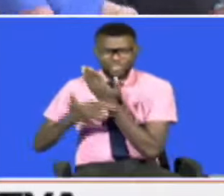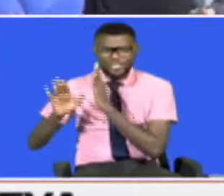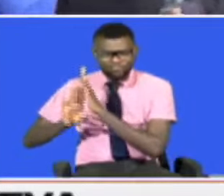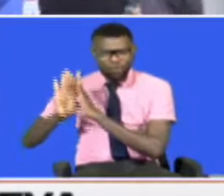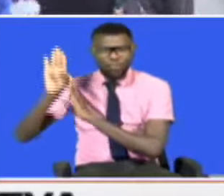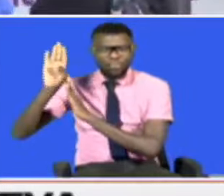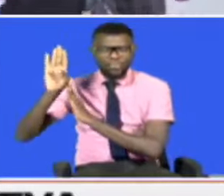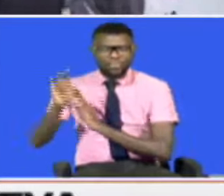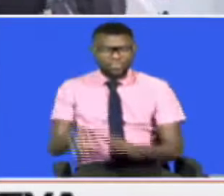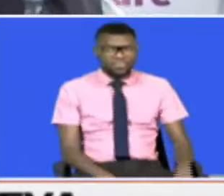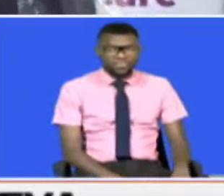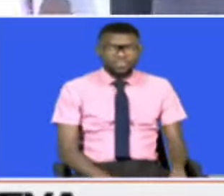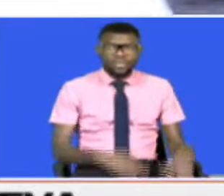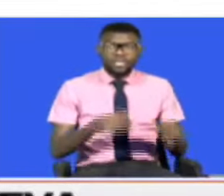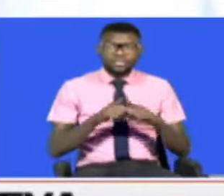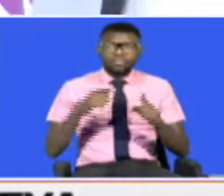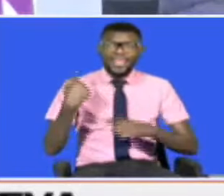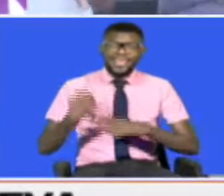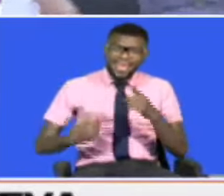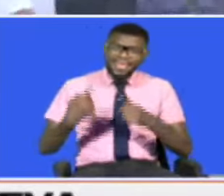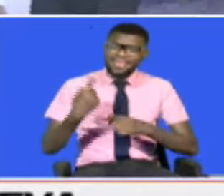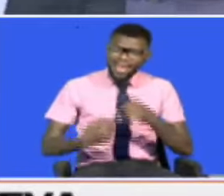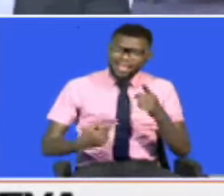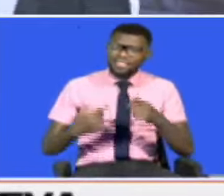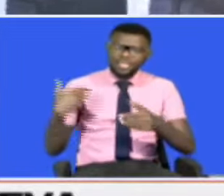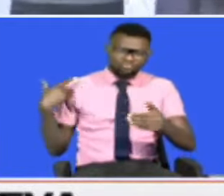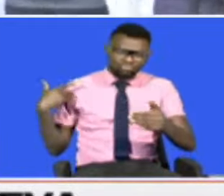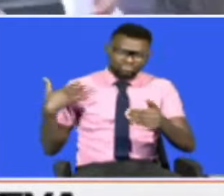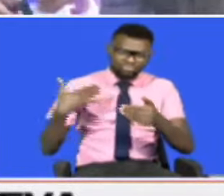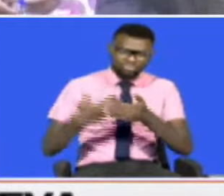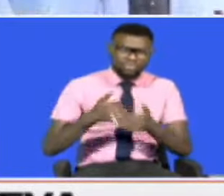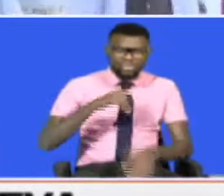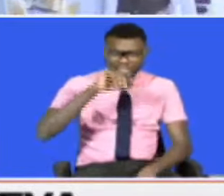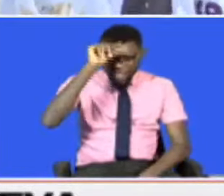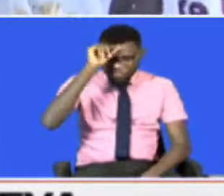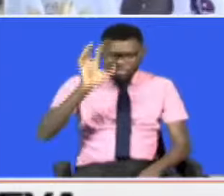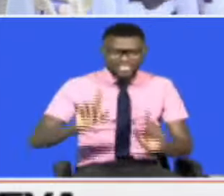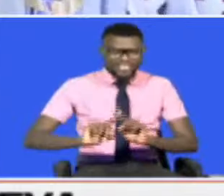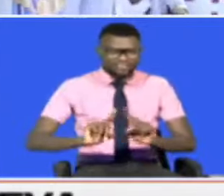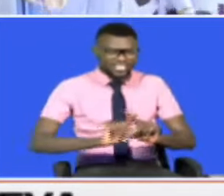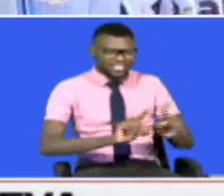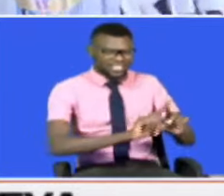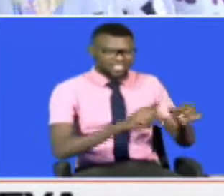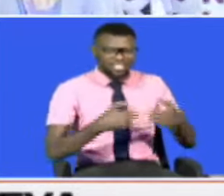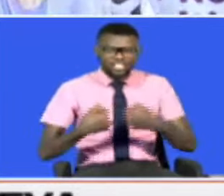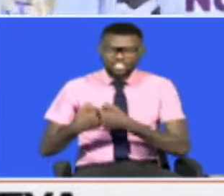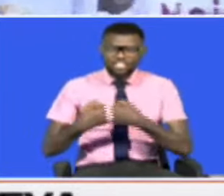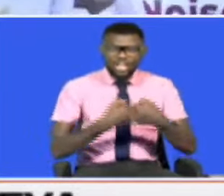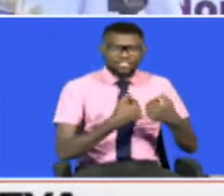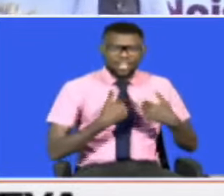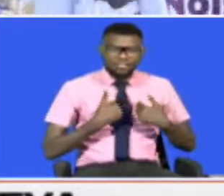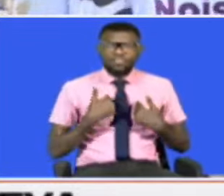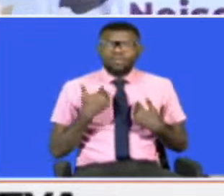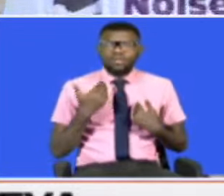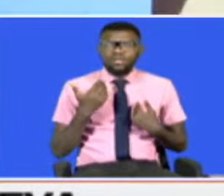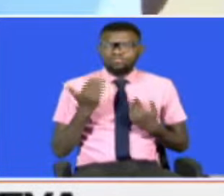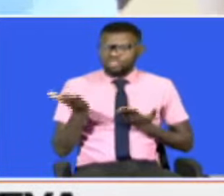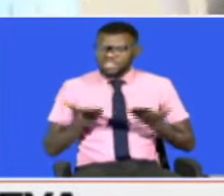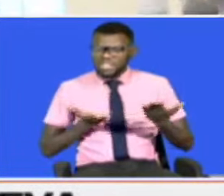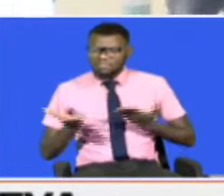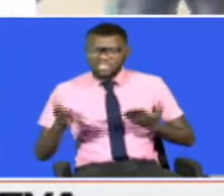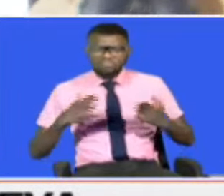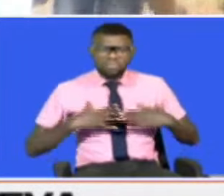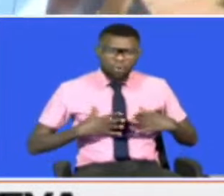Hata hivyo, kwa miaka mingi serikali tofauti zimekabiliwa na changamoto za kutekeleza wajibu wao kwa Wakenya kupitia wizara